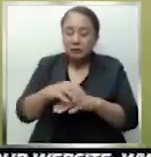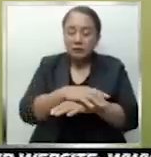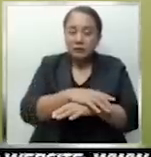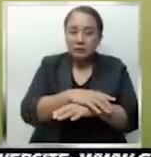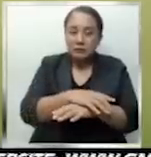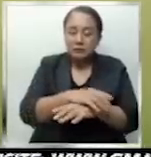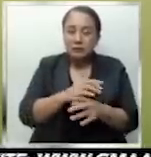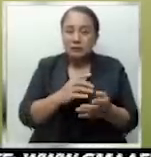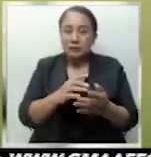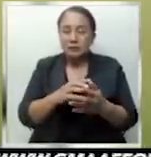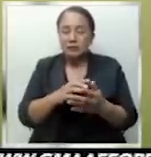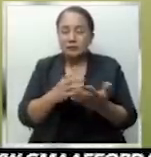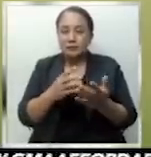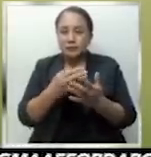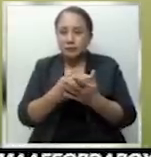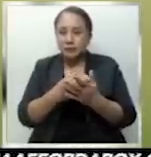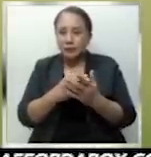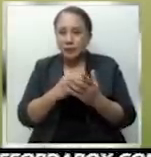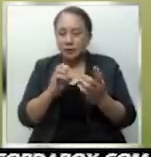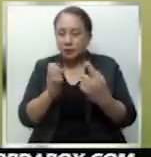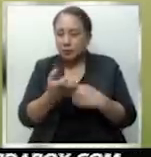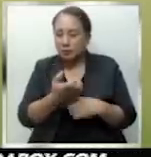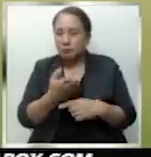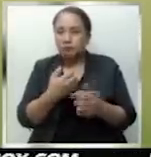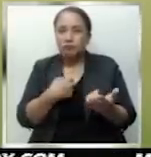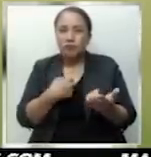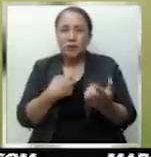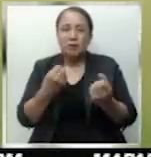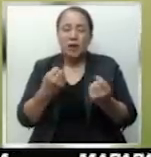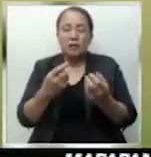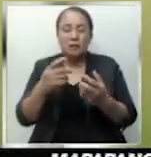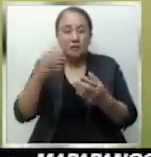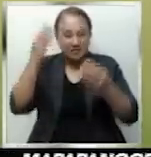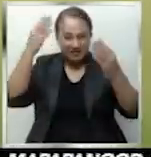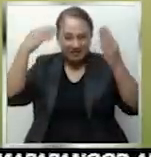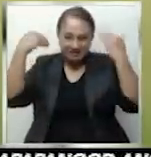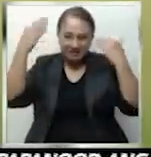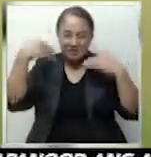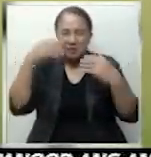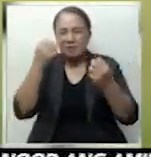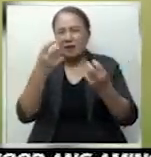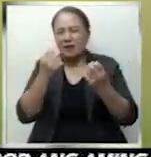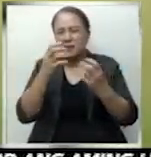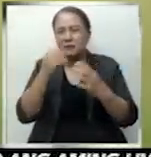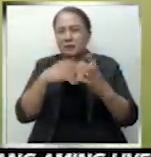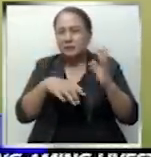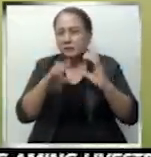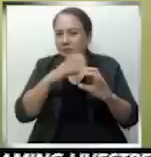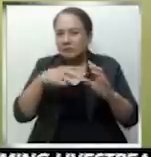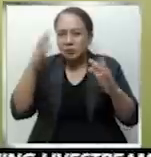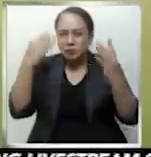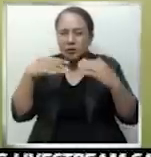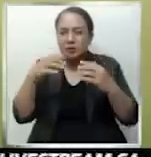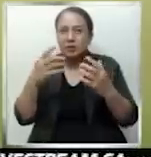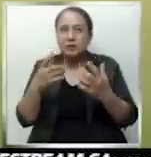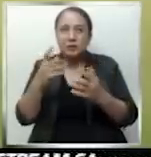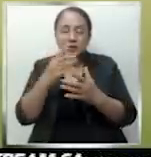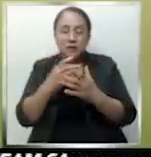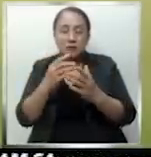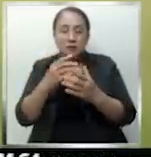Marami tayong products na, na nilalagay sa hair. So there are a lot of hair products. And some of those hair